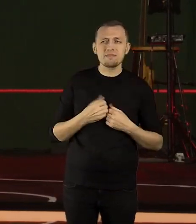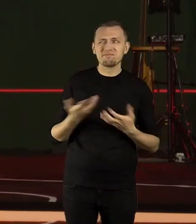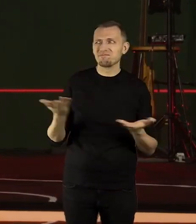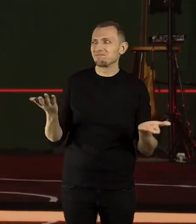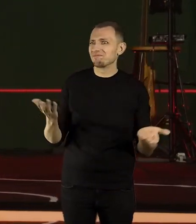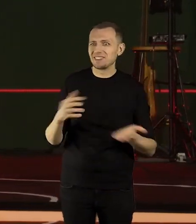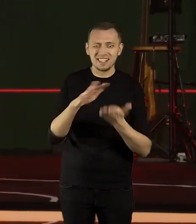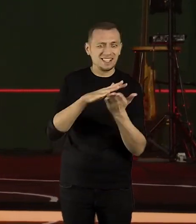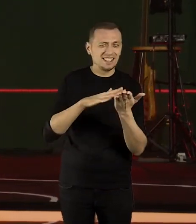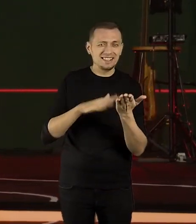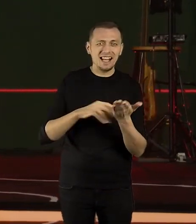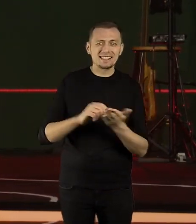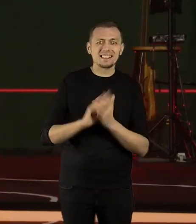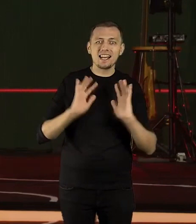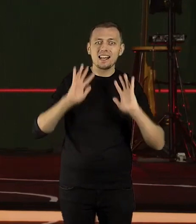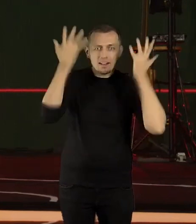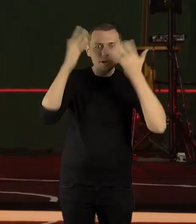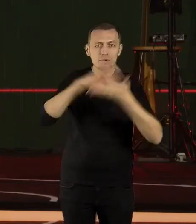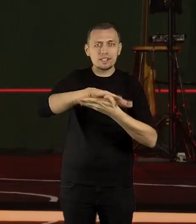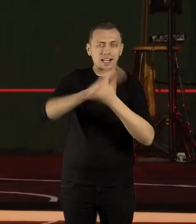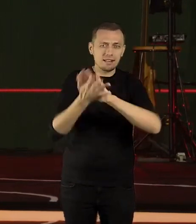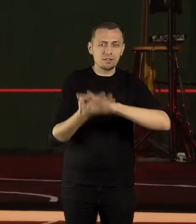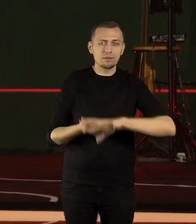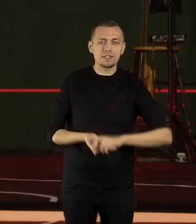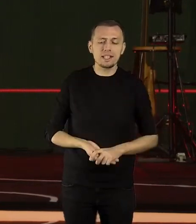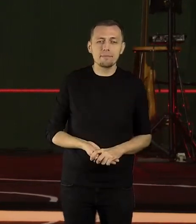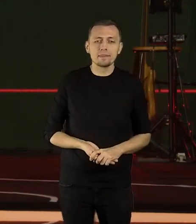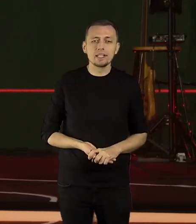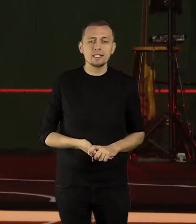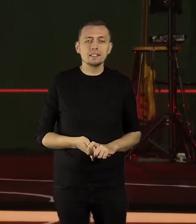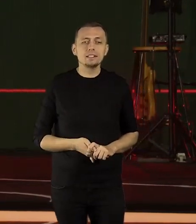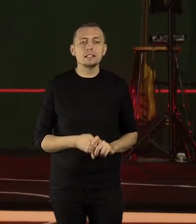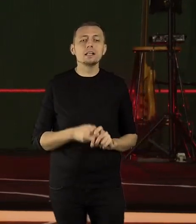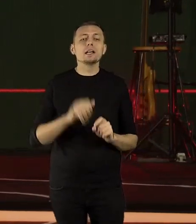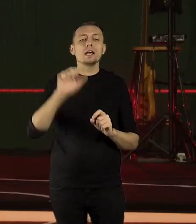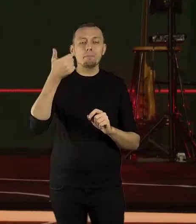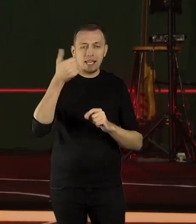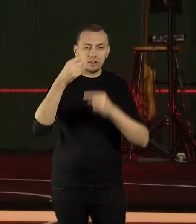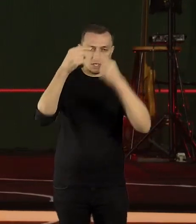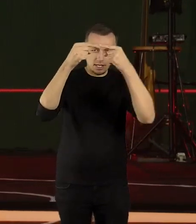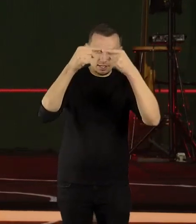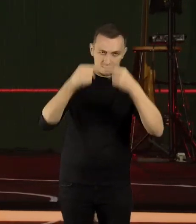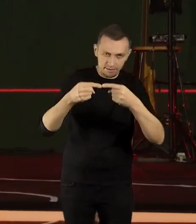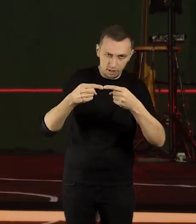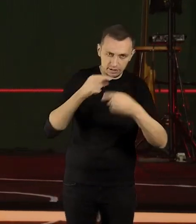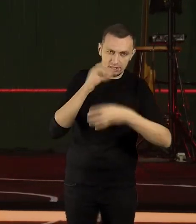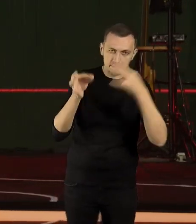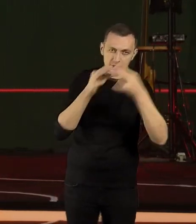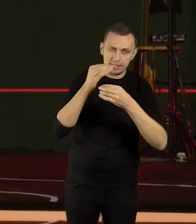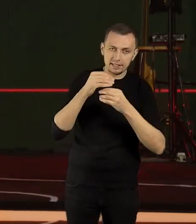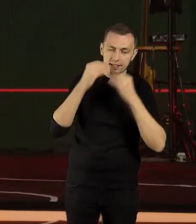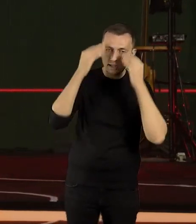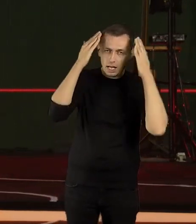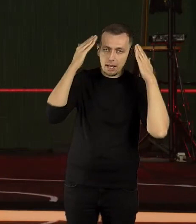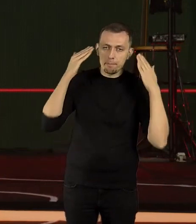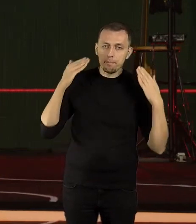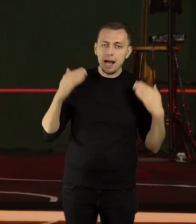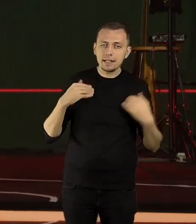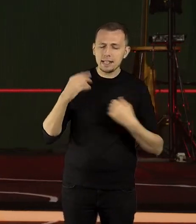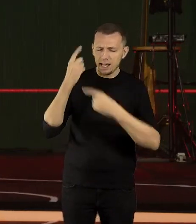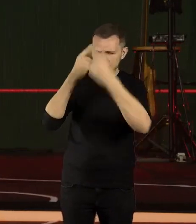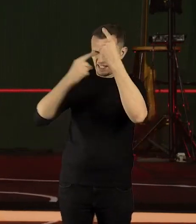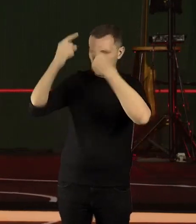podkreślałem, Maria zastanawia się, co oznacza dla niej osobiście wybranie do bycia matką